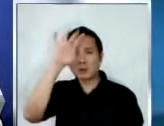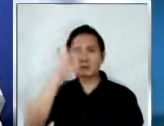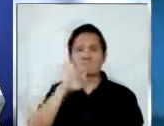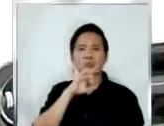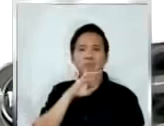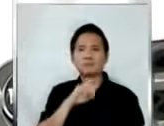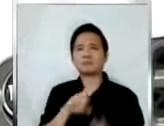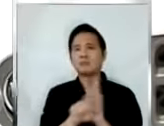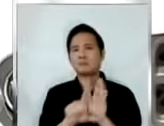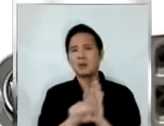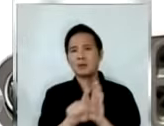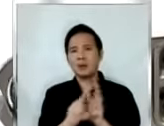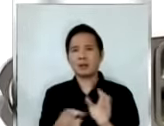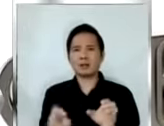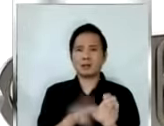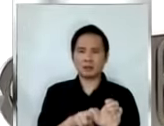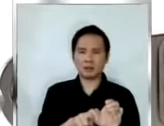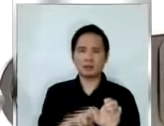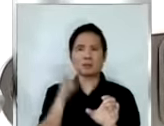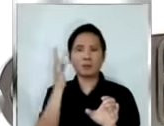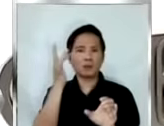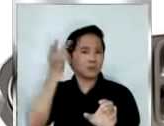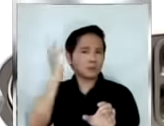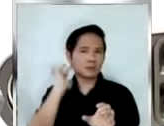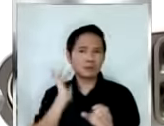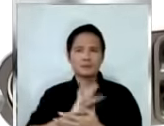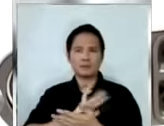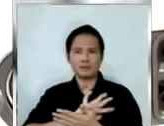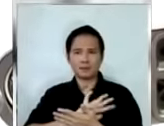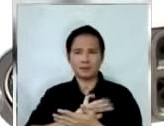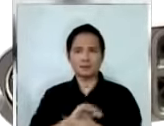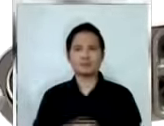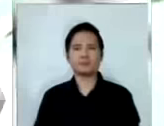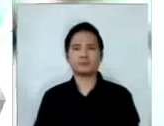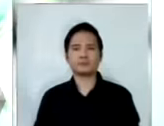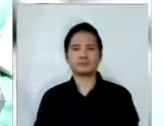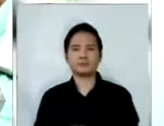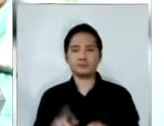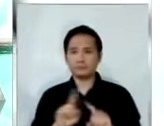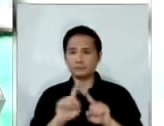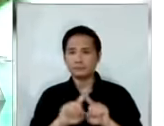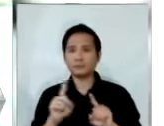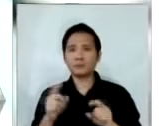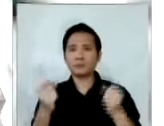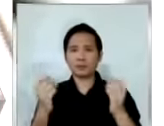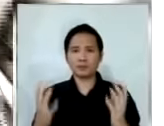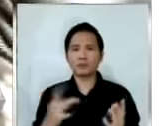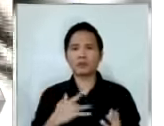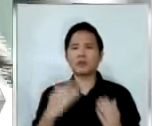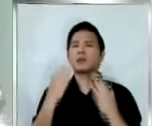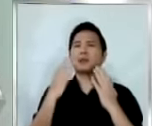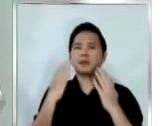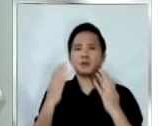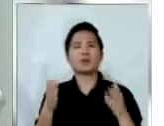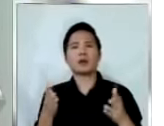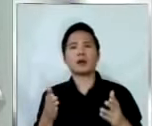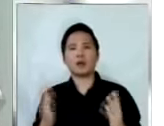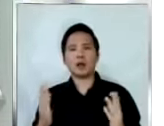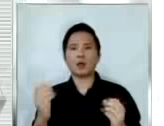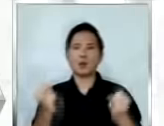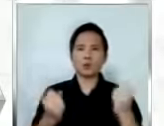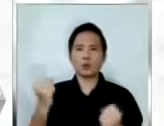patakaran. Laking pasasalamat ang mga operator at driver na pinapabiyahe na sila. Pero kailangan pa rin daw magtiis dahil sa